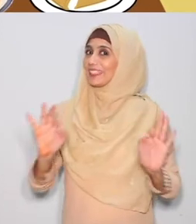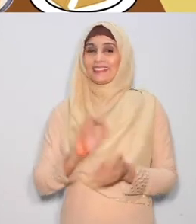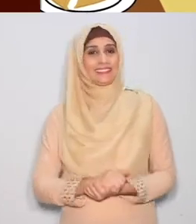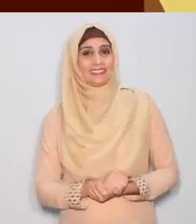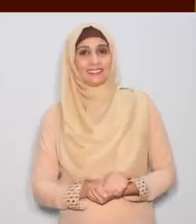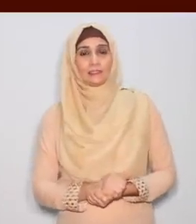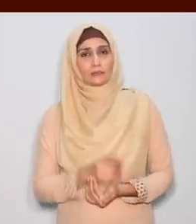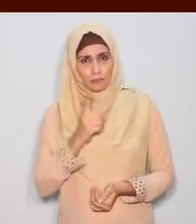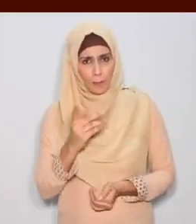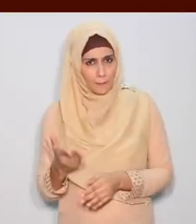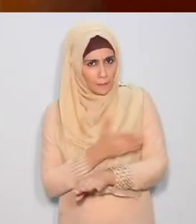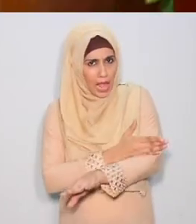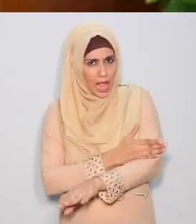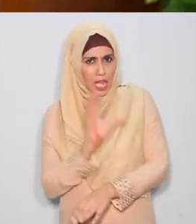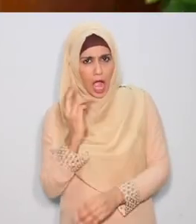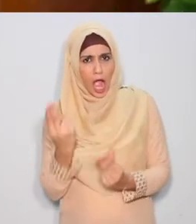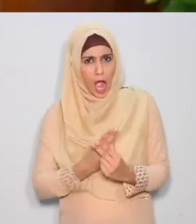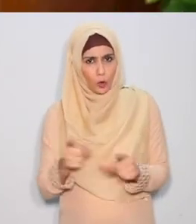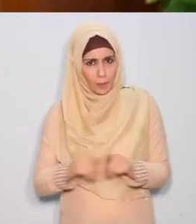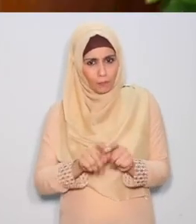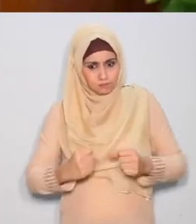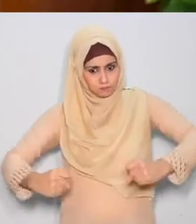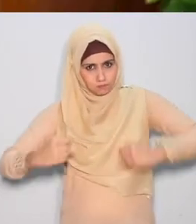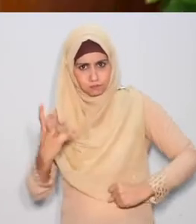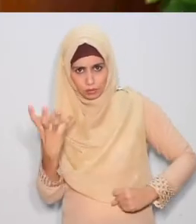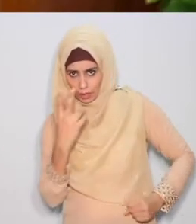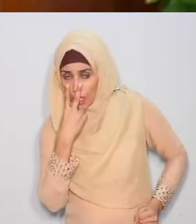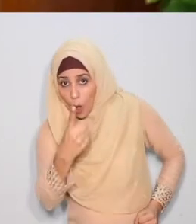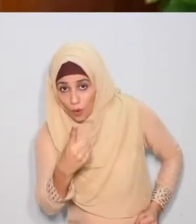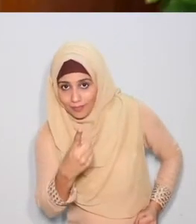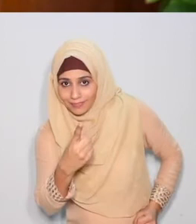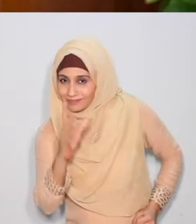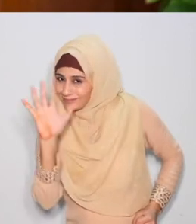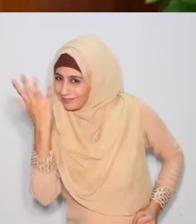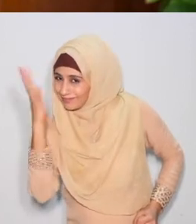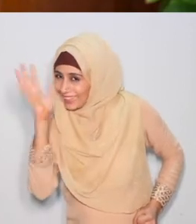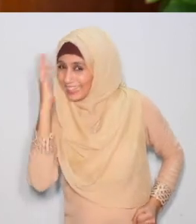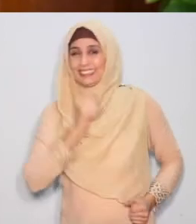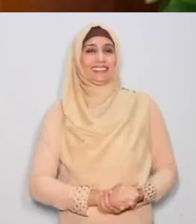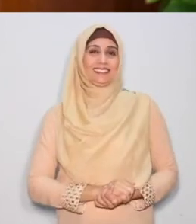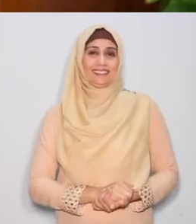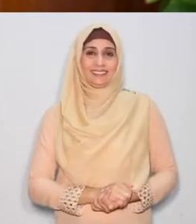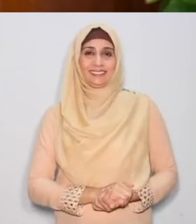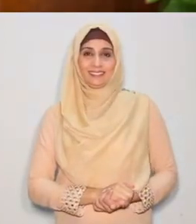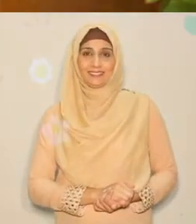गया। आपने देखा है कभी इतना बड़ा आलू? जनाब,